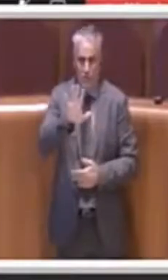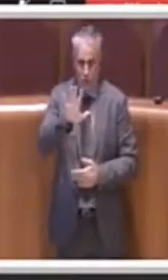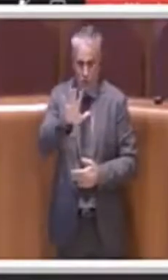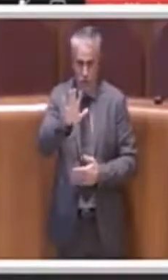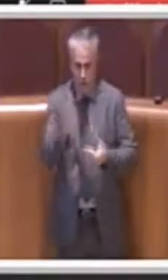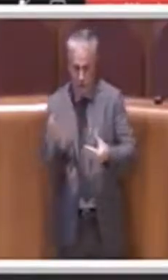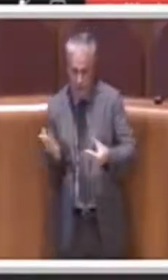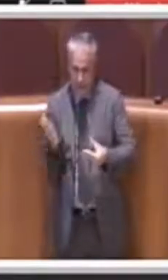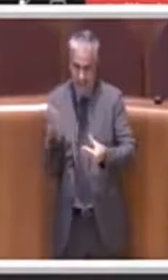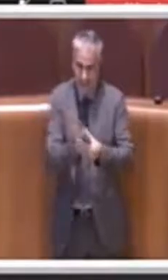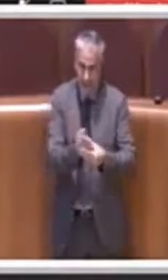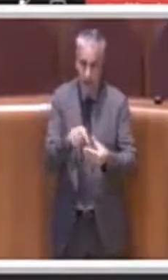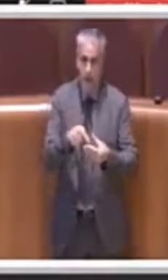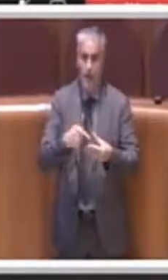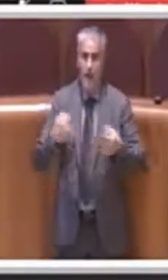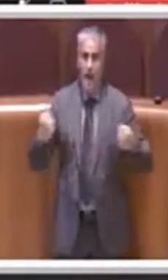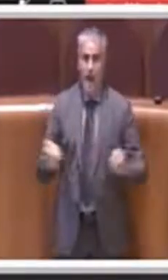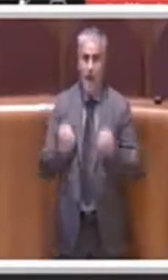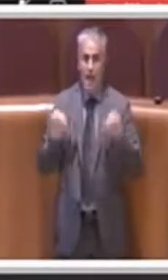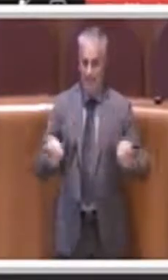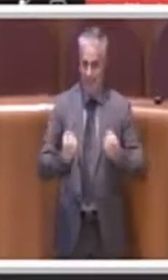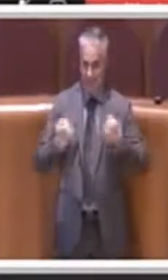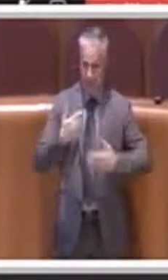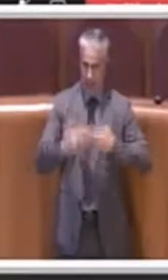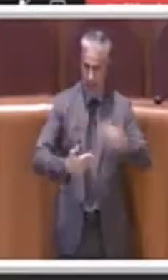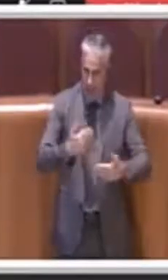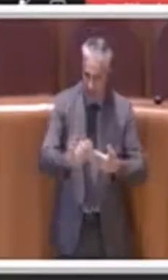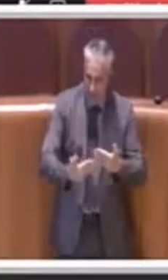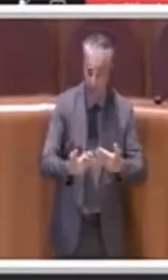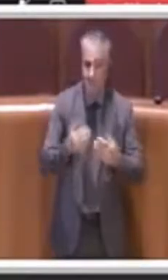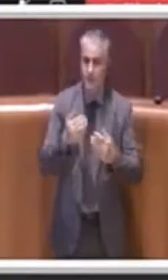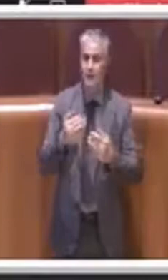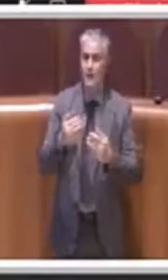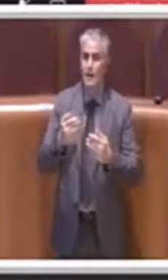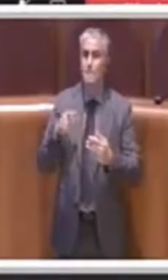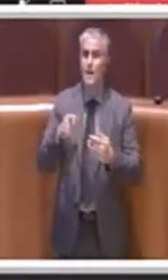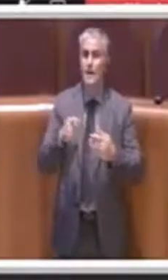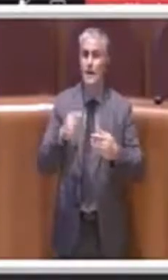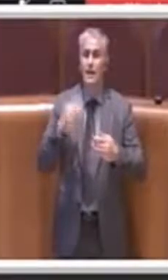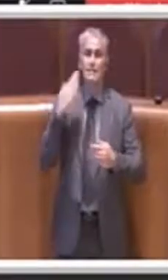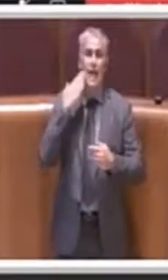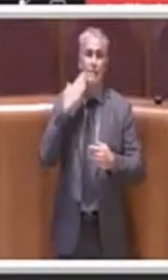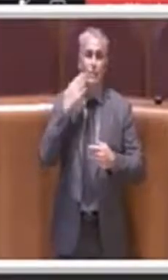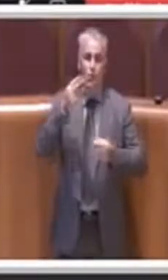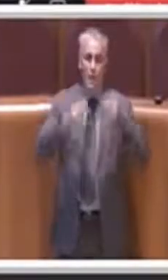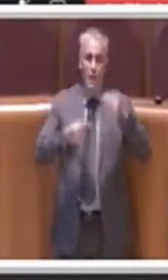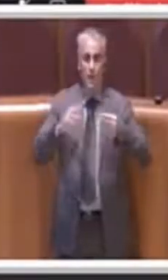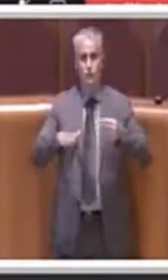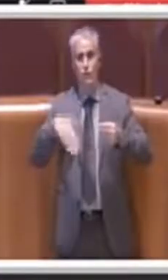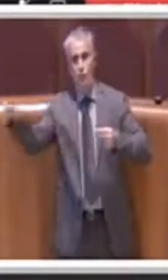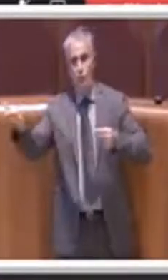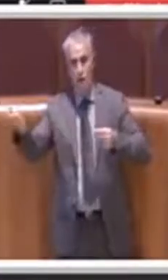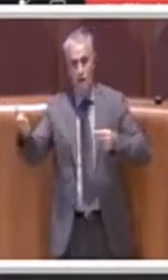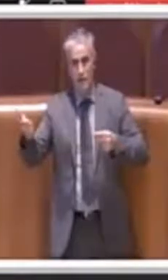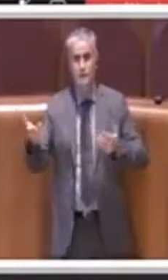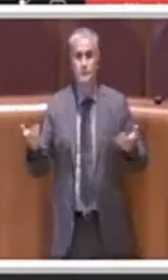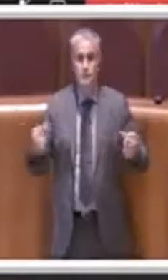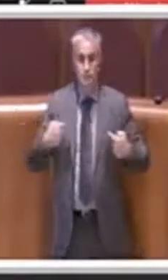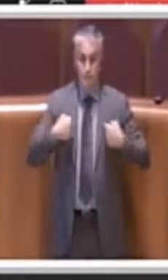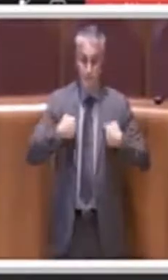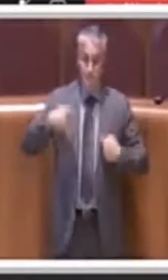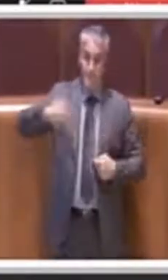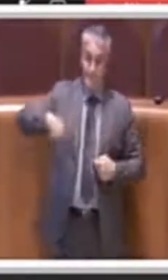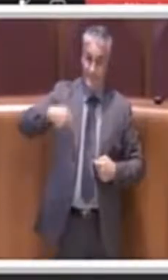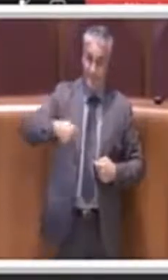di un'attività che stiamo portando avanti, riguarda i debiti fuori bilancio. Su questi, io stesso, come Presidente di